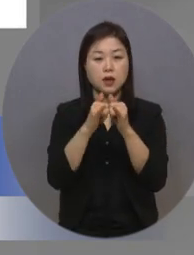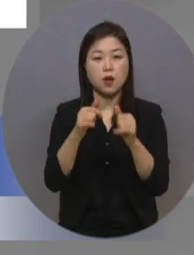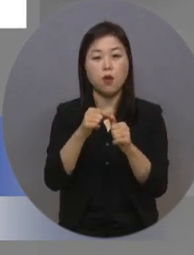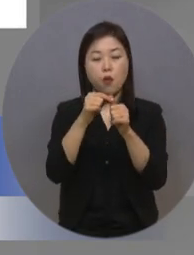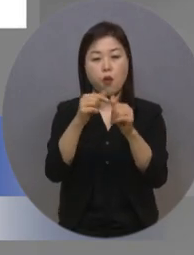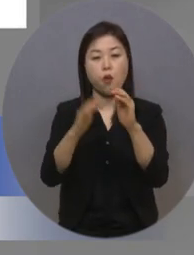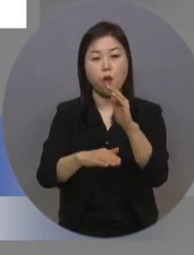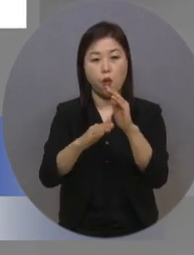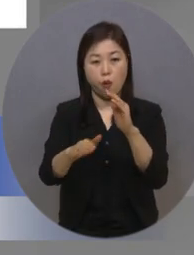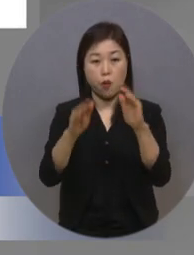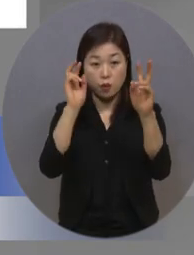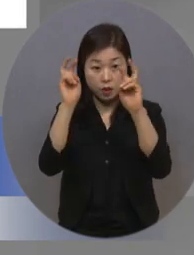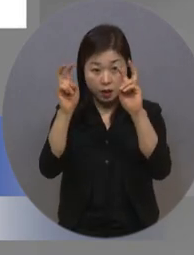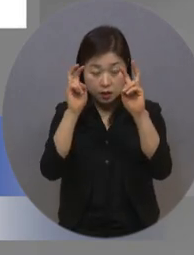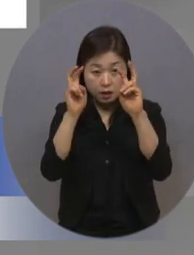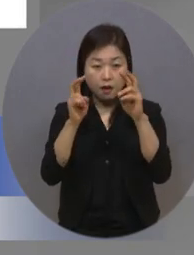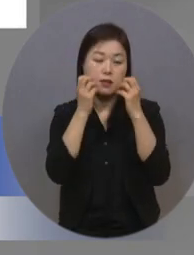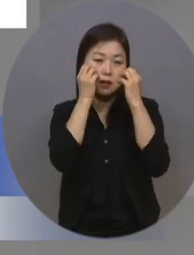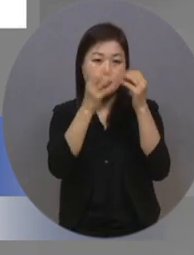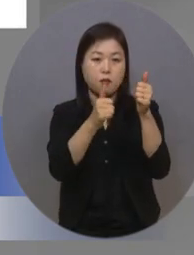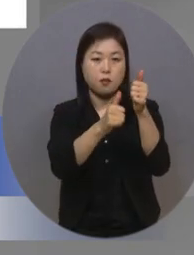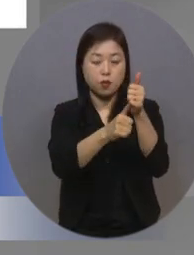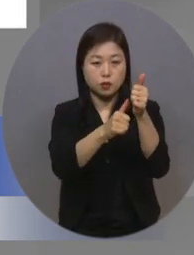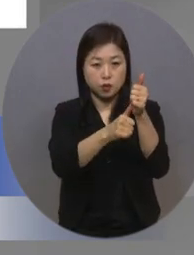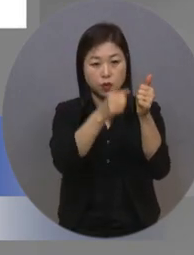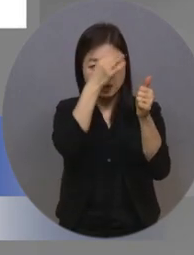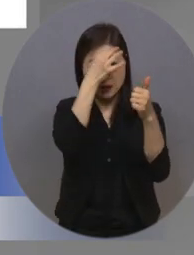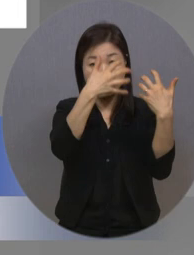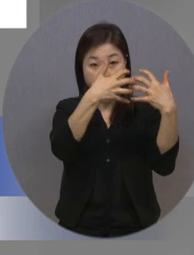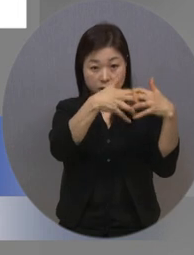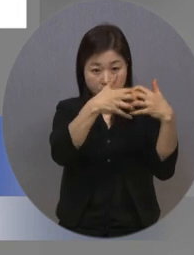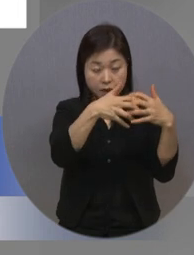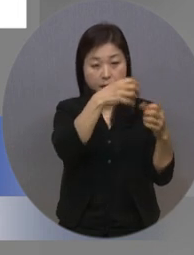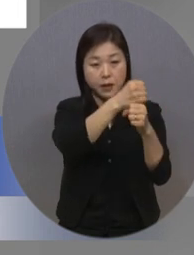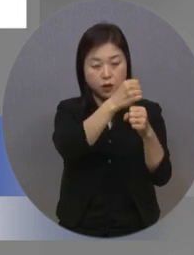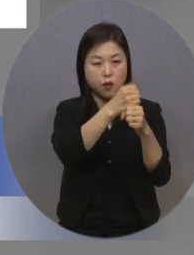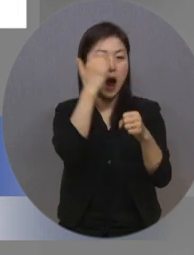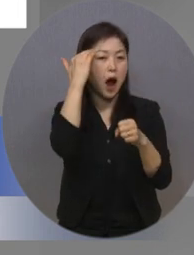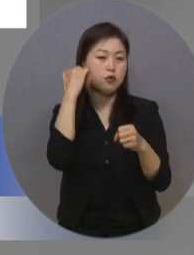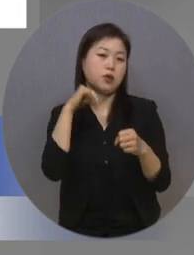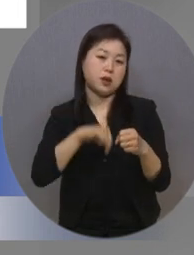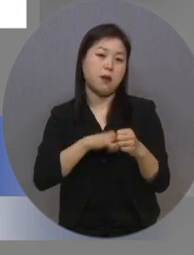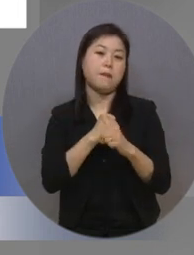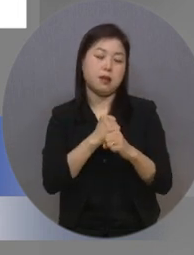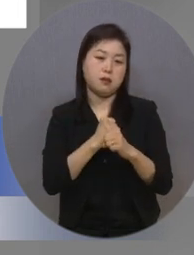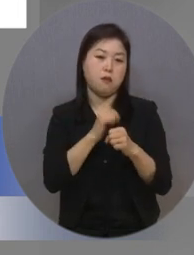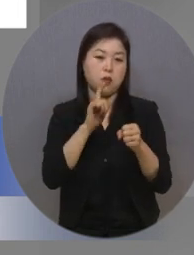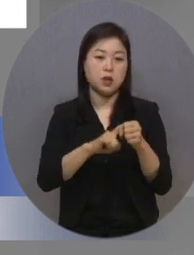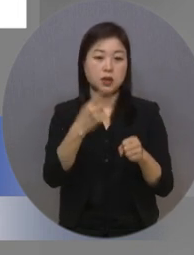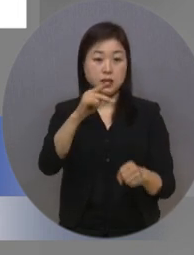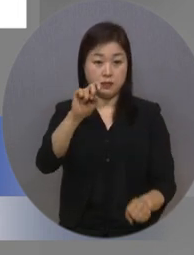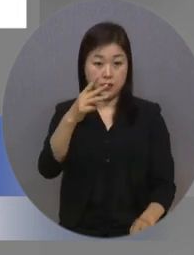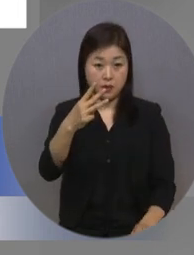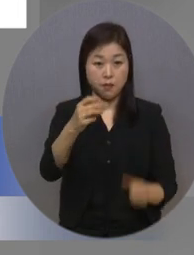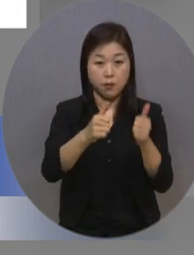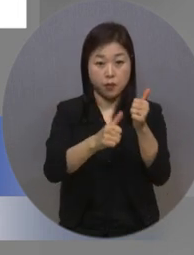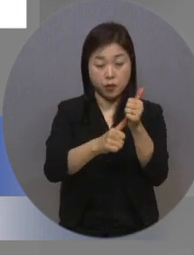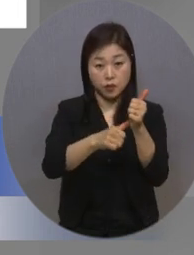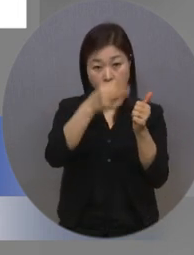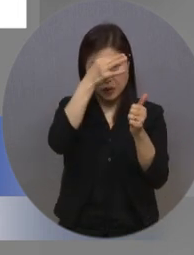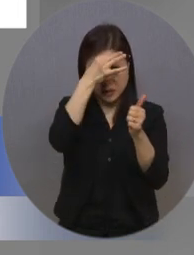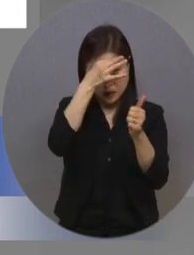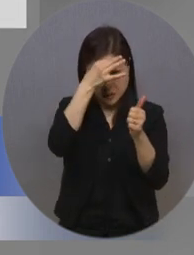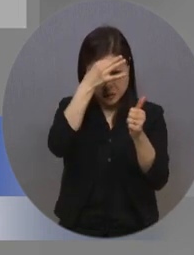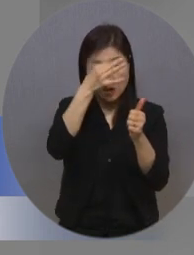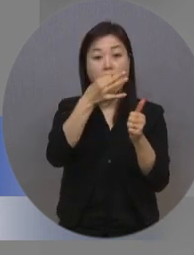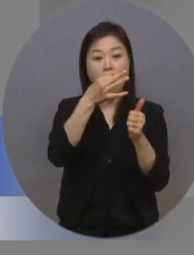한국장애인고용공단이 신규 보조공학기기의 개발과 국산화를 추진코자 2023년 보조공학기기 개발 사업을